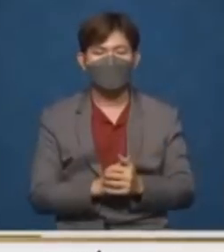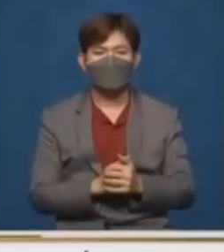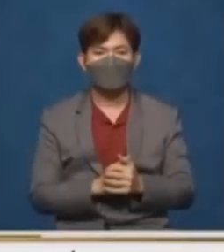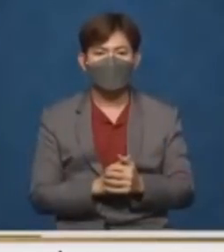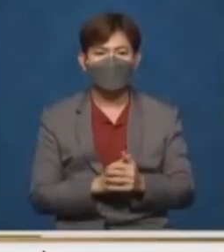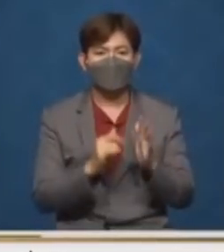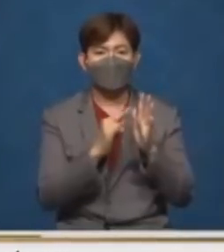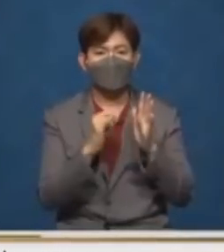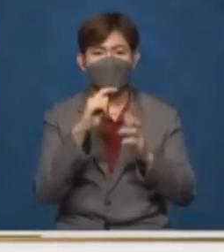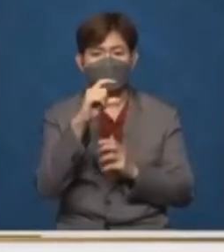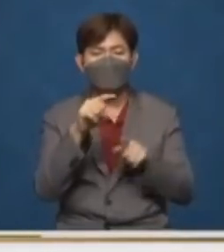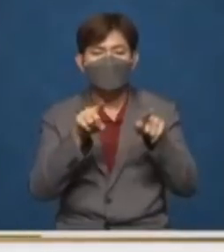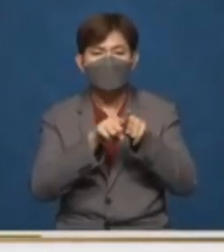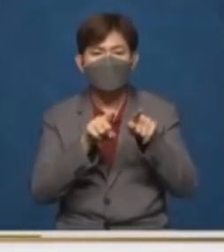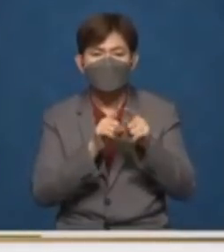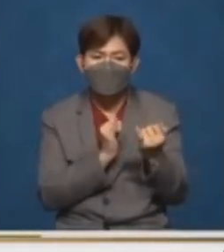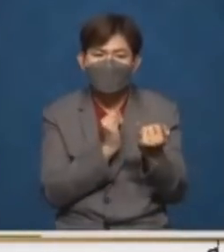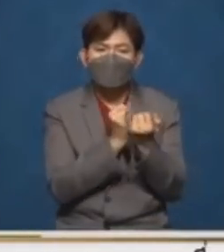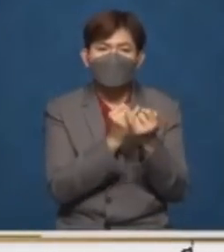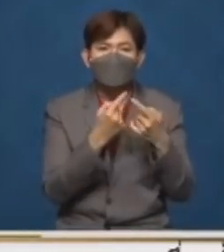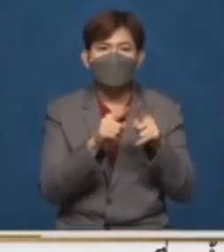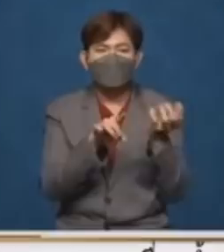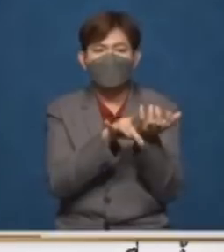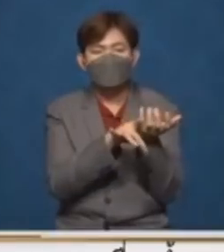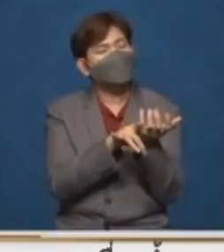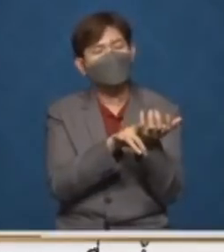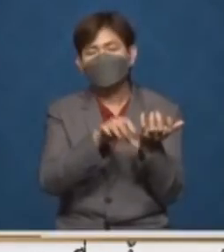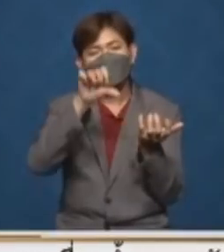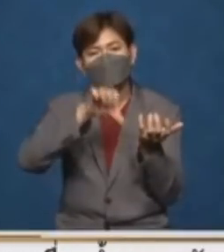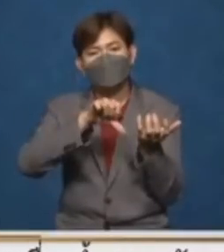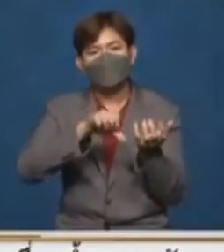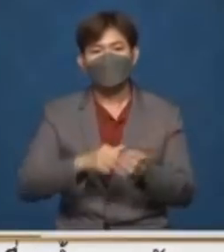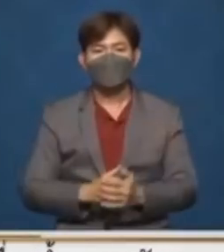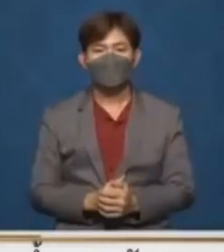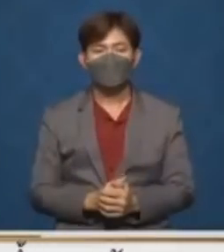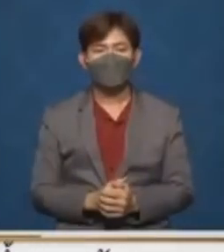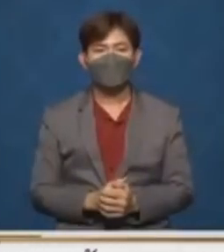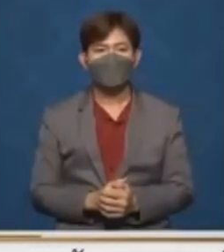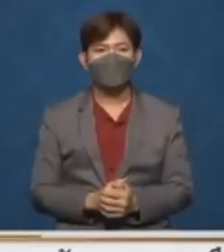ซีนสายสัมพันธ์แต่ด้อยประสิทธภาพนะครับนี่นะครับ